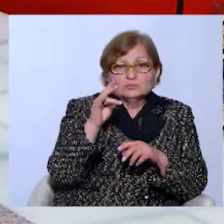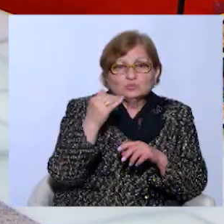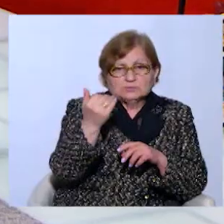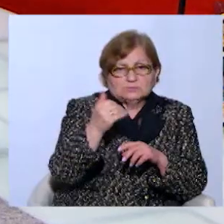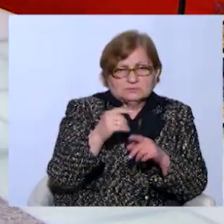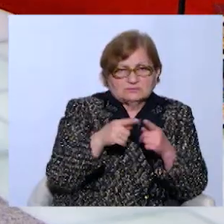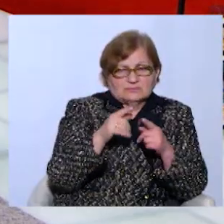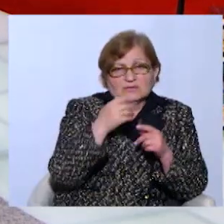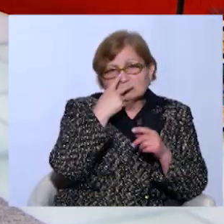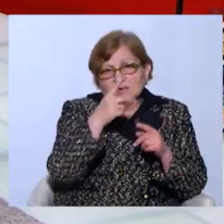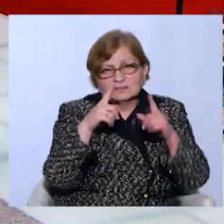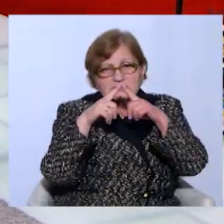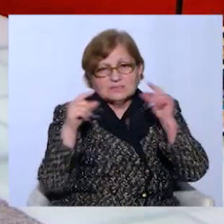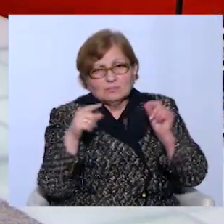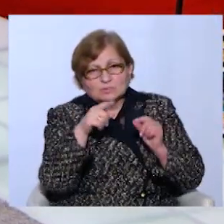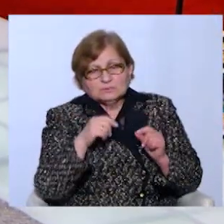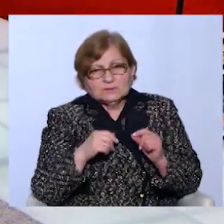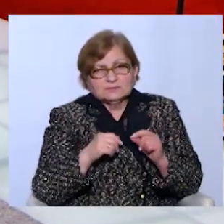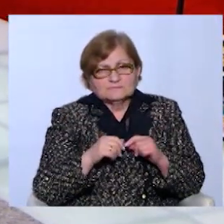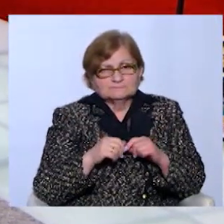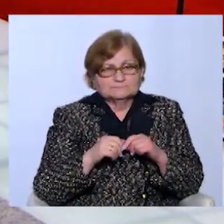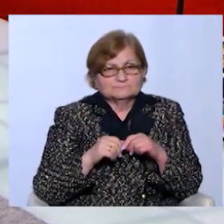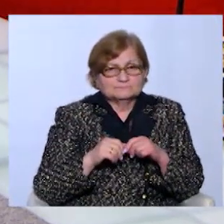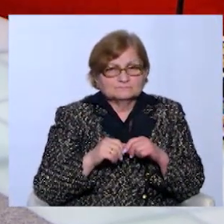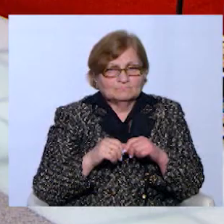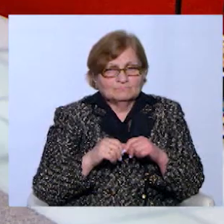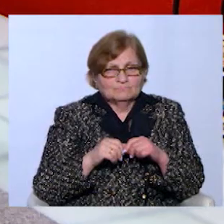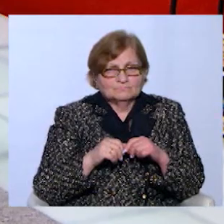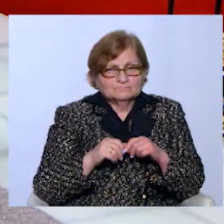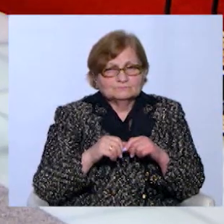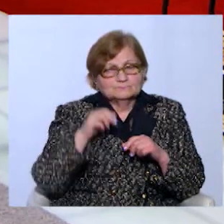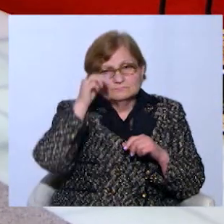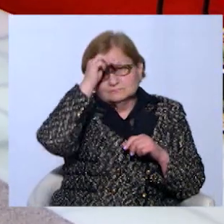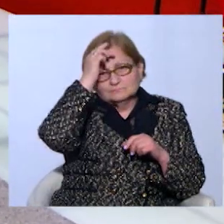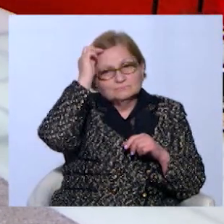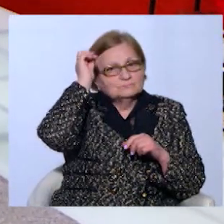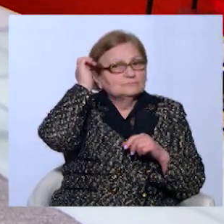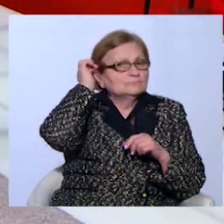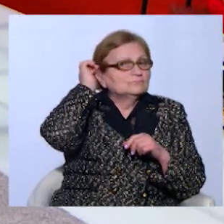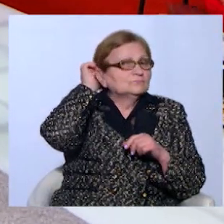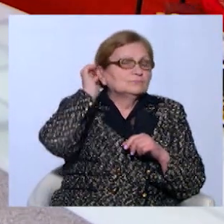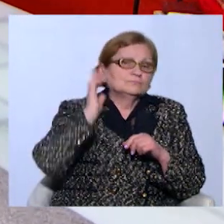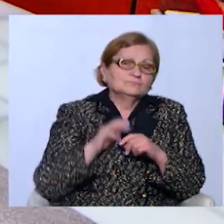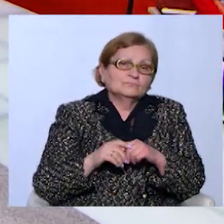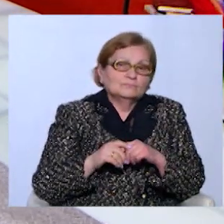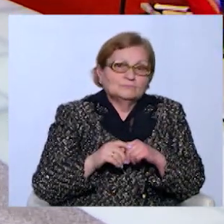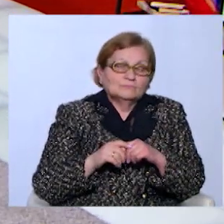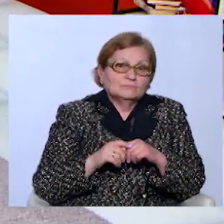მოდით ავიღოთ ეს სამკუთხედი, მოდით შემდეგ ერთეს გადავიდეთ, აბა როგორ უნდა, აი ესე თითქმის გამომივიდა.